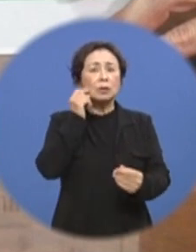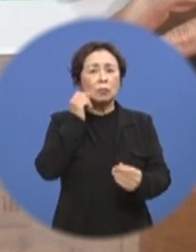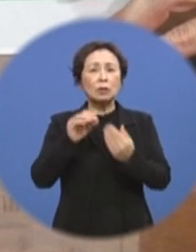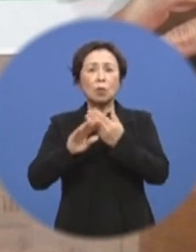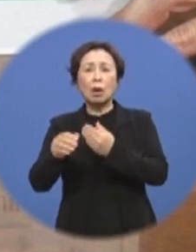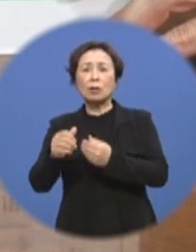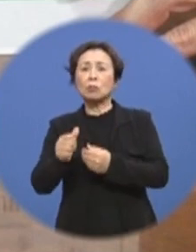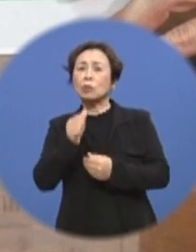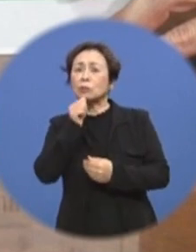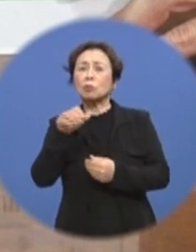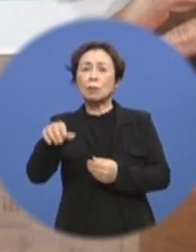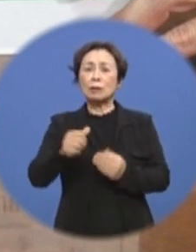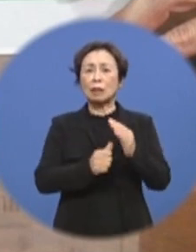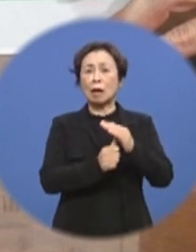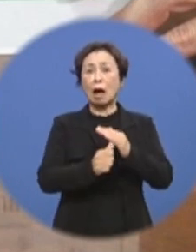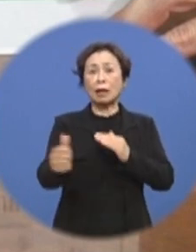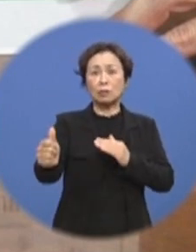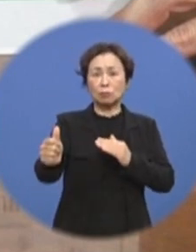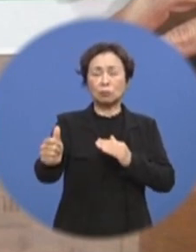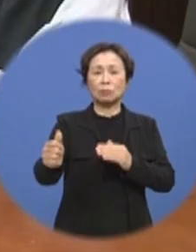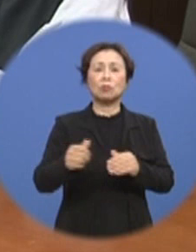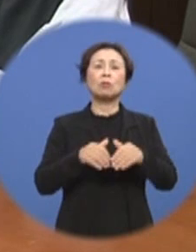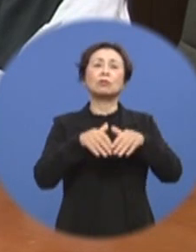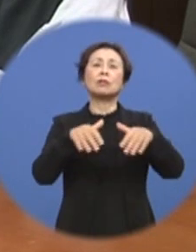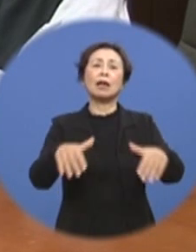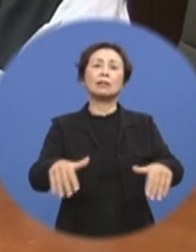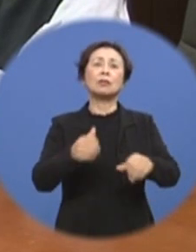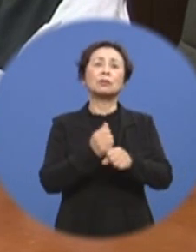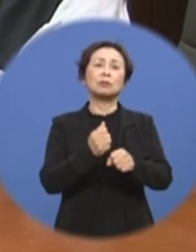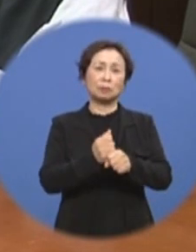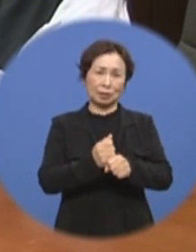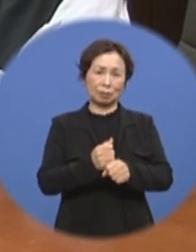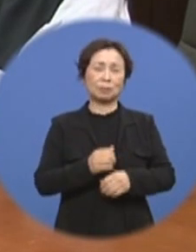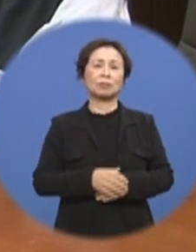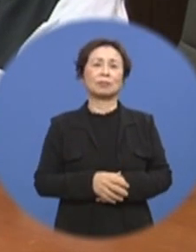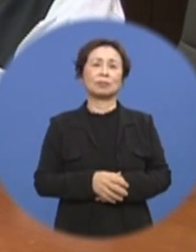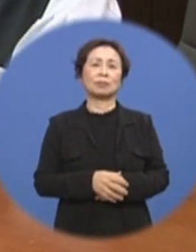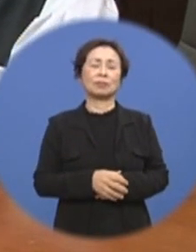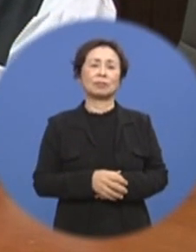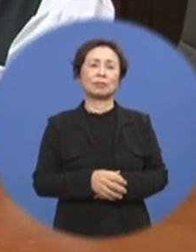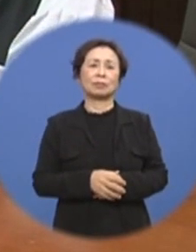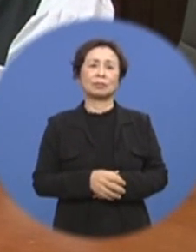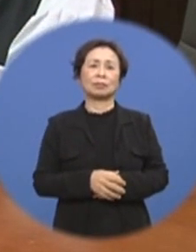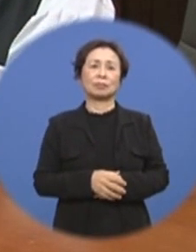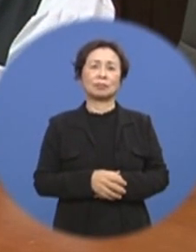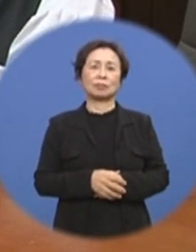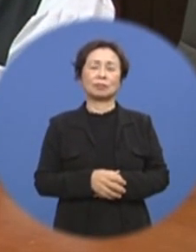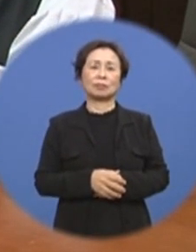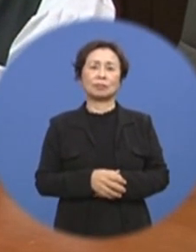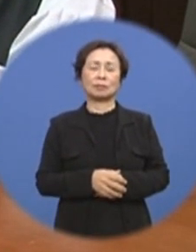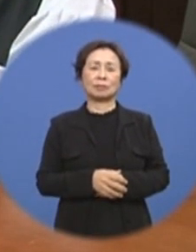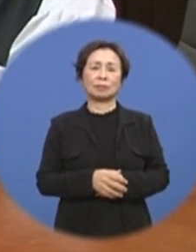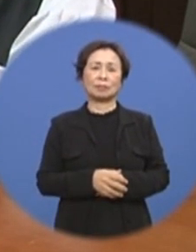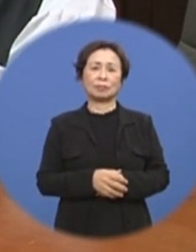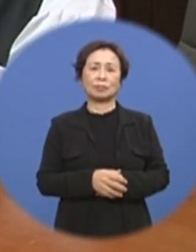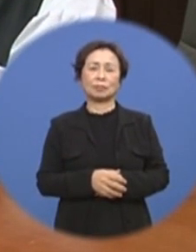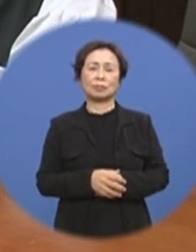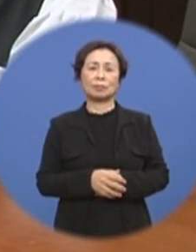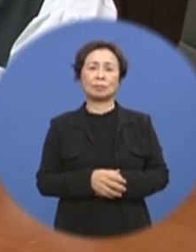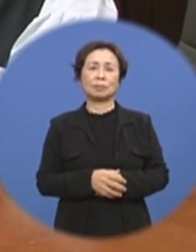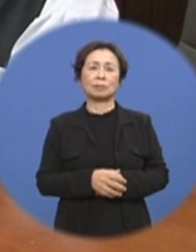そこへ派遣するふう体制を作っておかないといけ目それからより長い目で見たらやっぱり